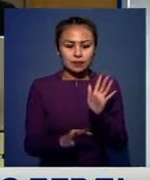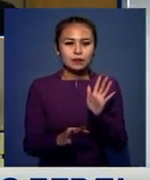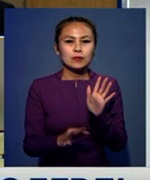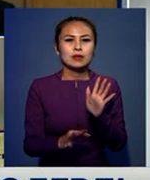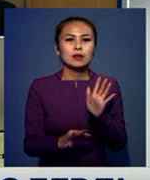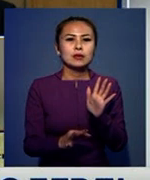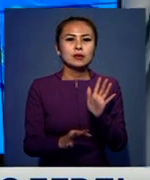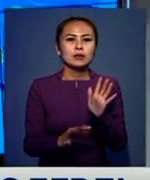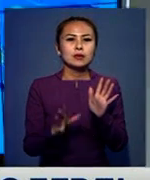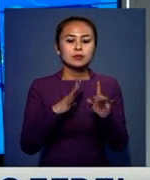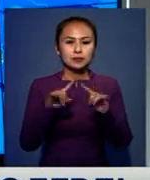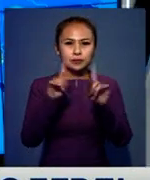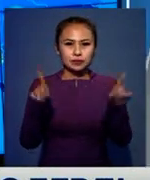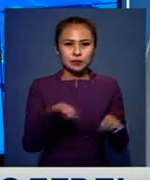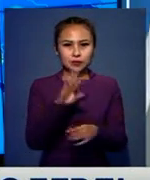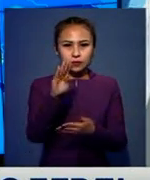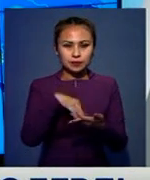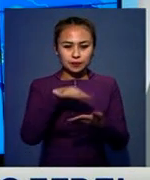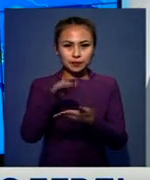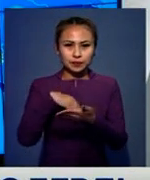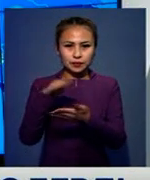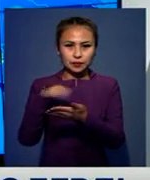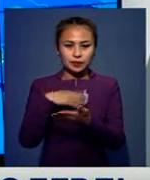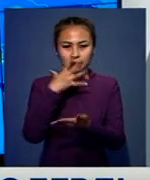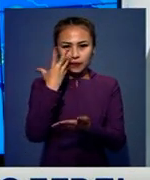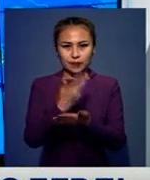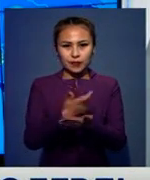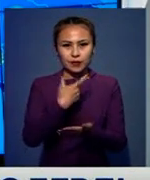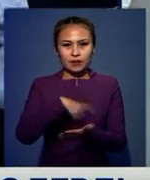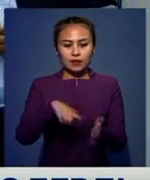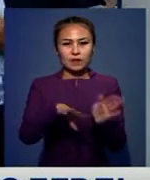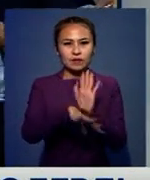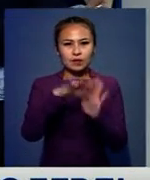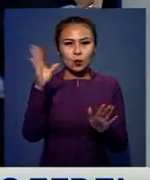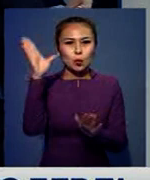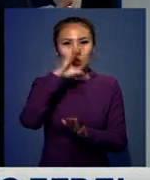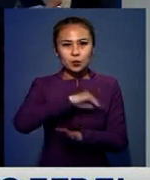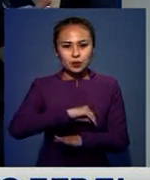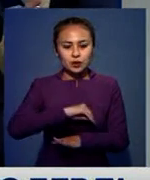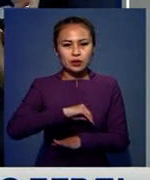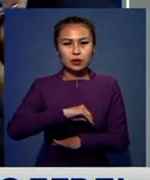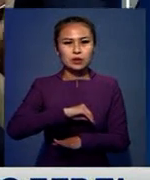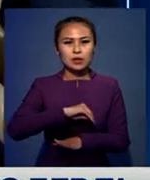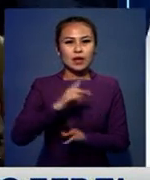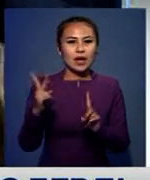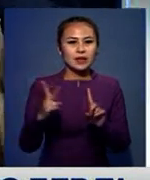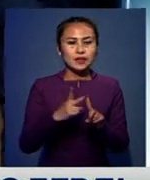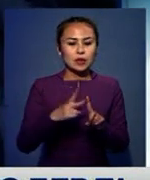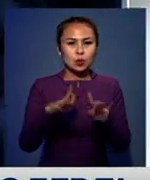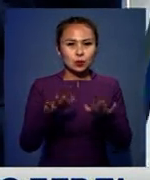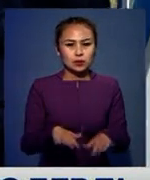79,7% бюллетендерді толтырып, өзінің таңдауын жасап үлгірген. Ал екінші